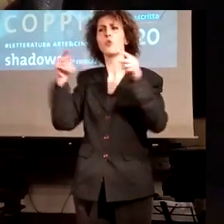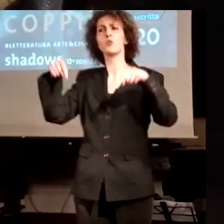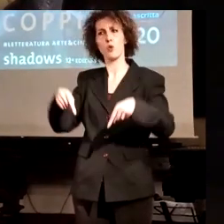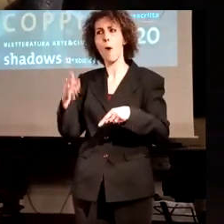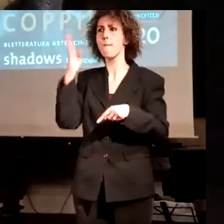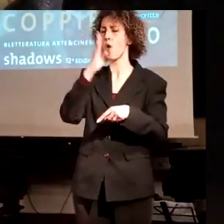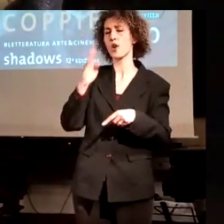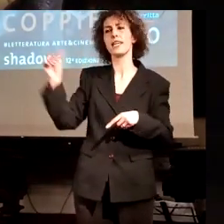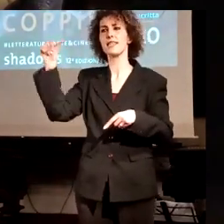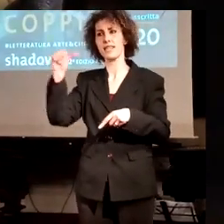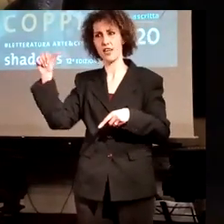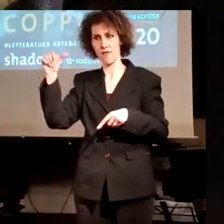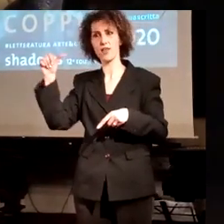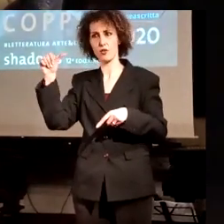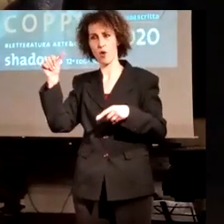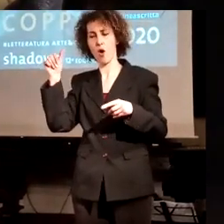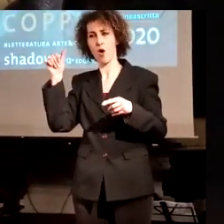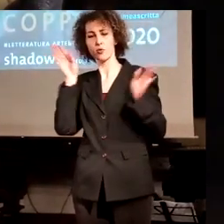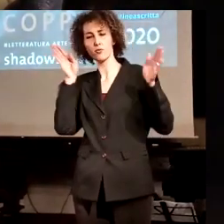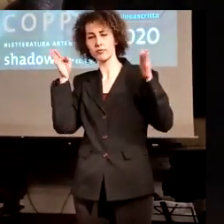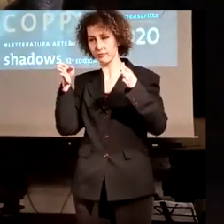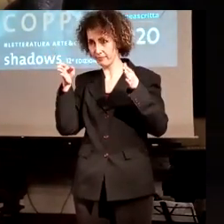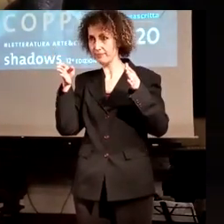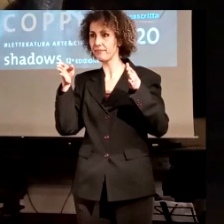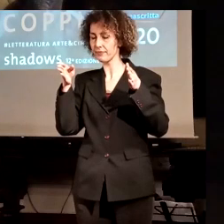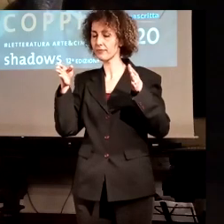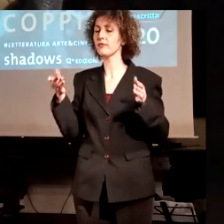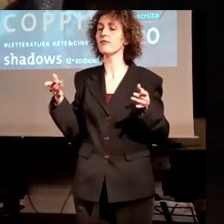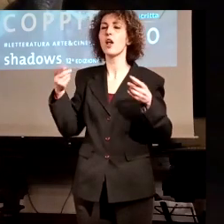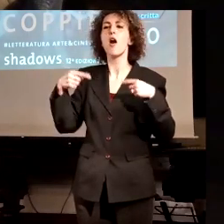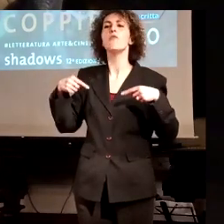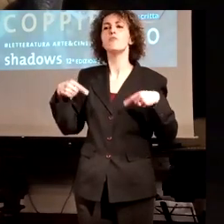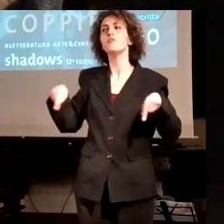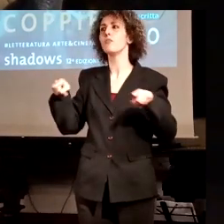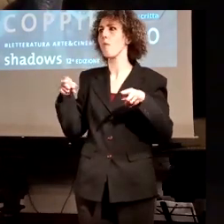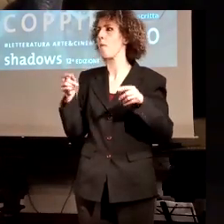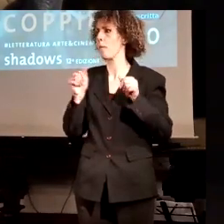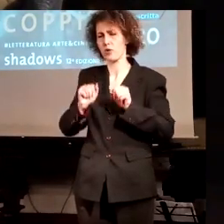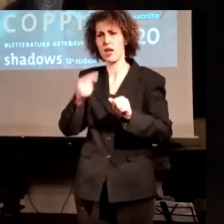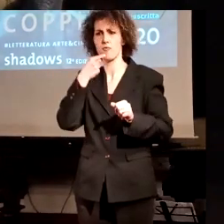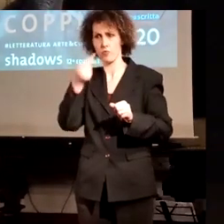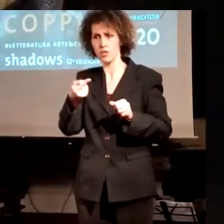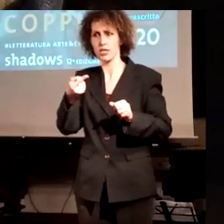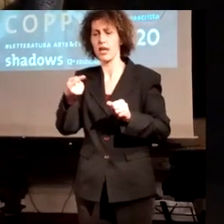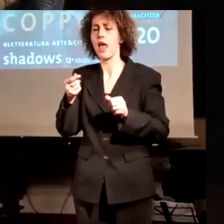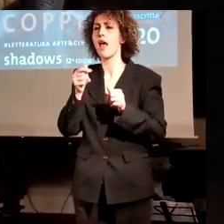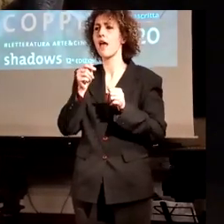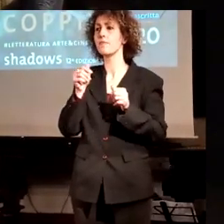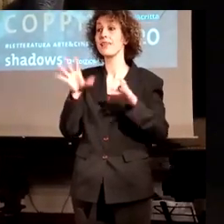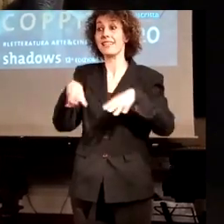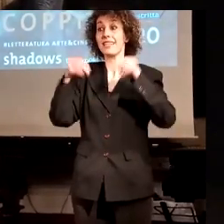stevenson tra l'altro possiamo forse già questo dirlo annunciarlo a breve nel corso dell'anno all'inizio dell'anno prossimo